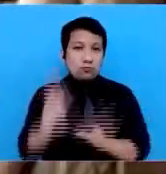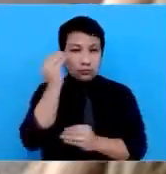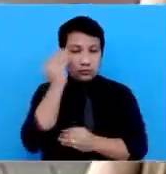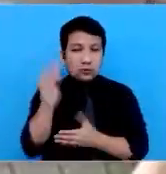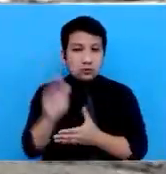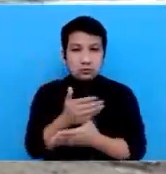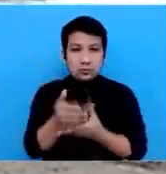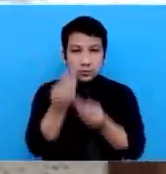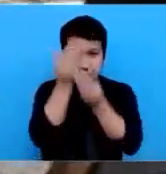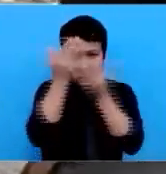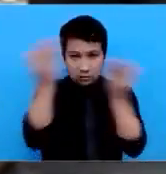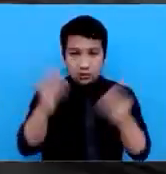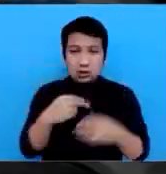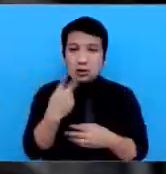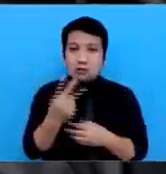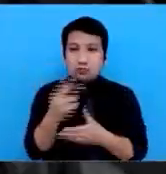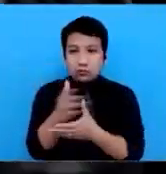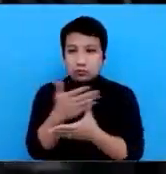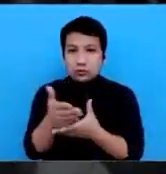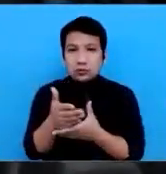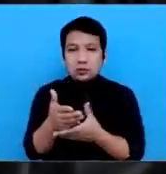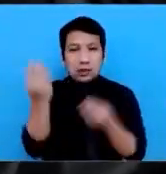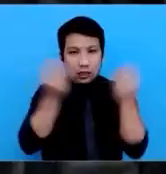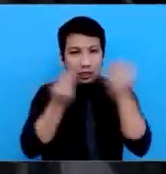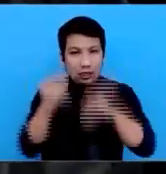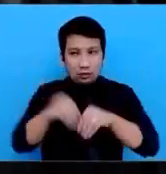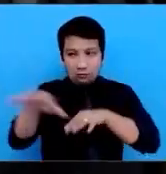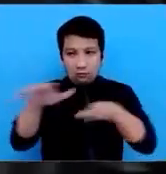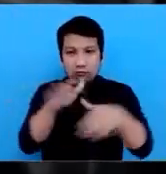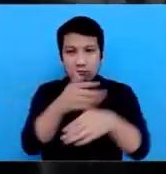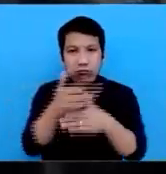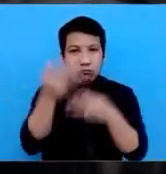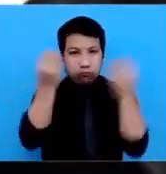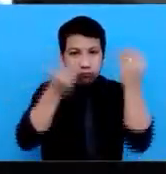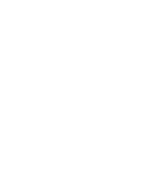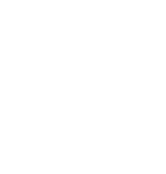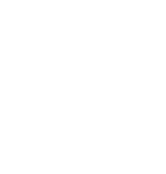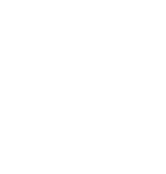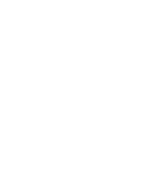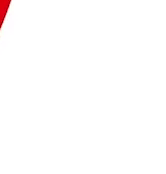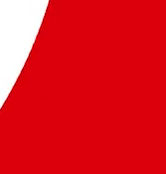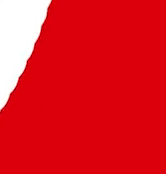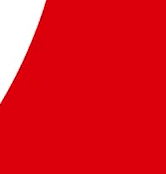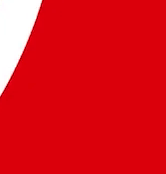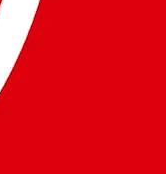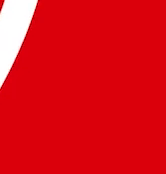ng bansa. Nagbabalita mula sa Frontline, Maricel Halili, News 5.